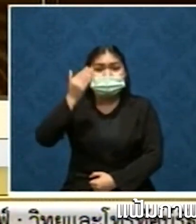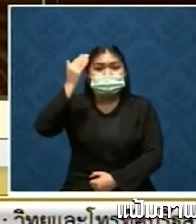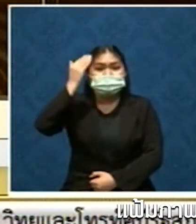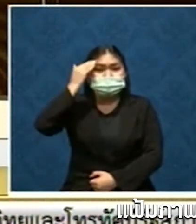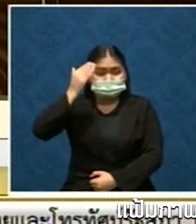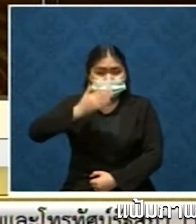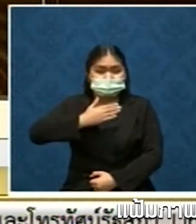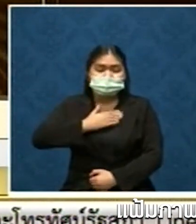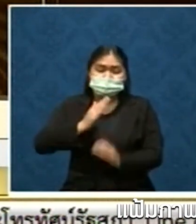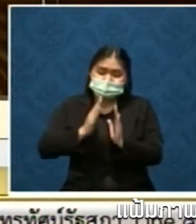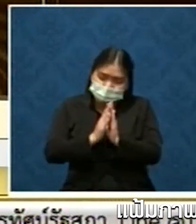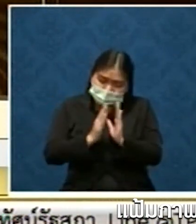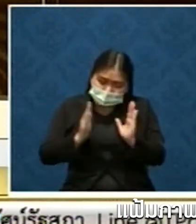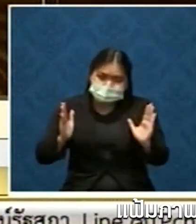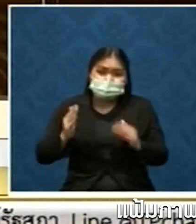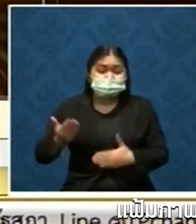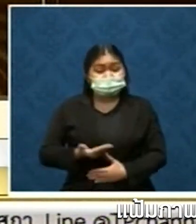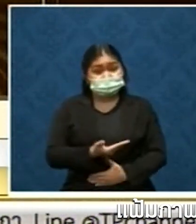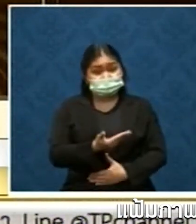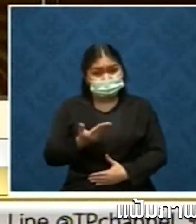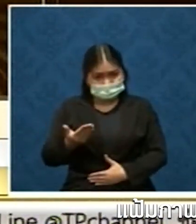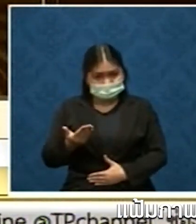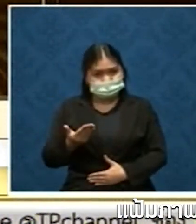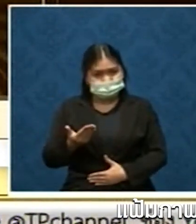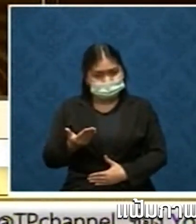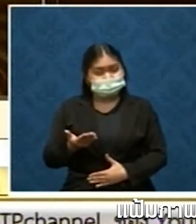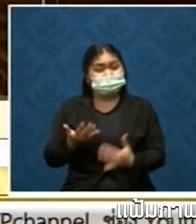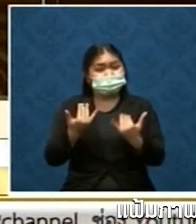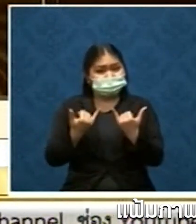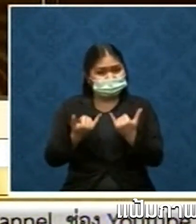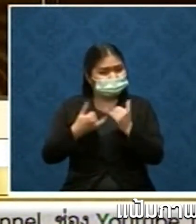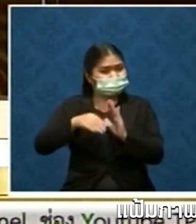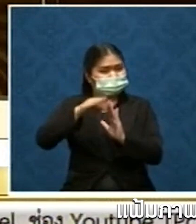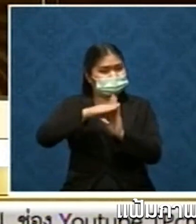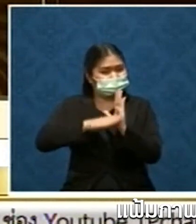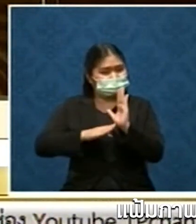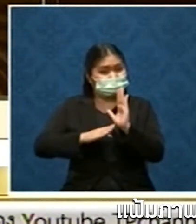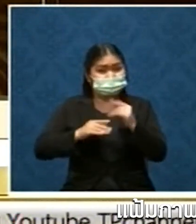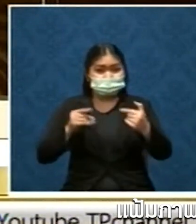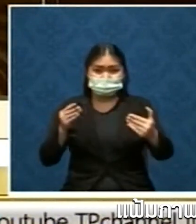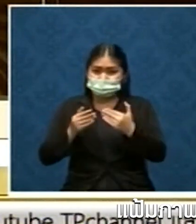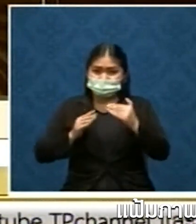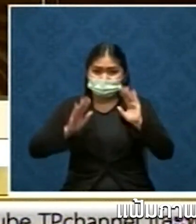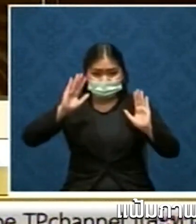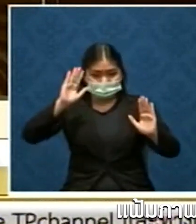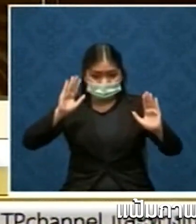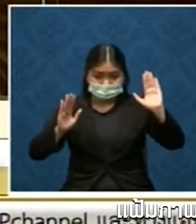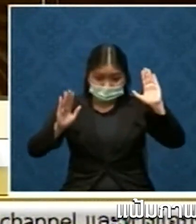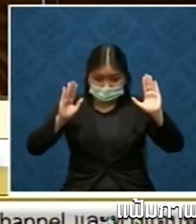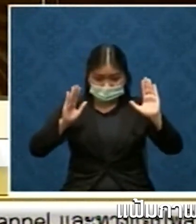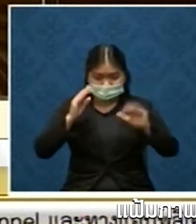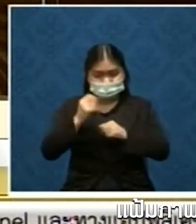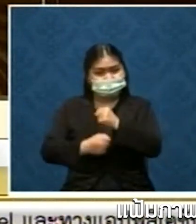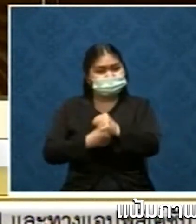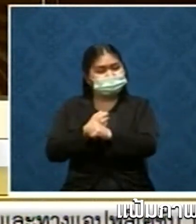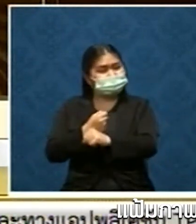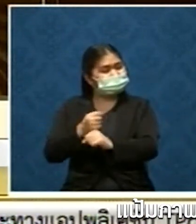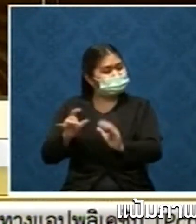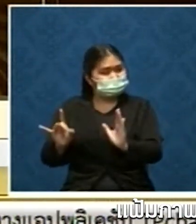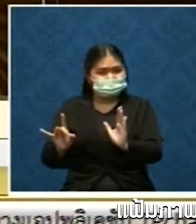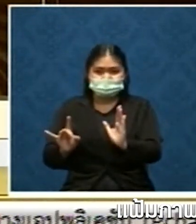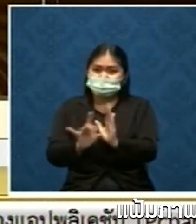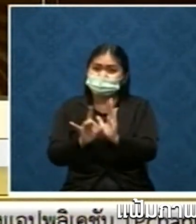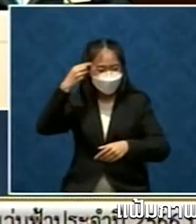ขาทำหน้าที่อะไรนี่คือสิ่งที่เป็นข้อมูลข้อเท็จจริงเราอย่าบอกว่าเราอยากให้คนนี้เป็นเราอยากคนนี้เป็นเดี๋ยว